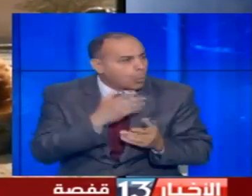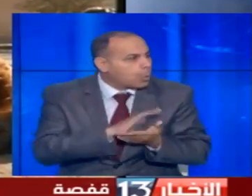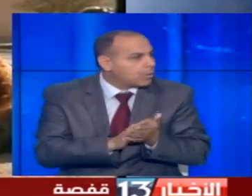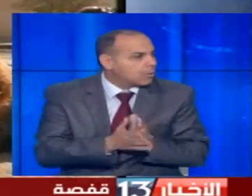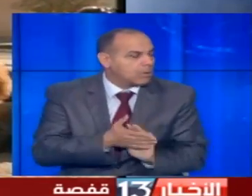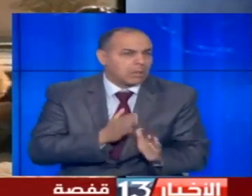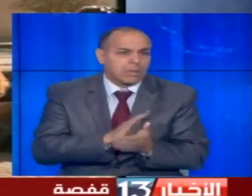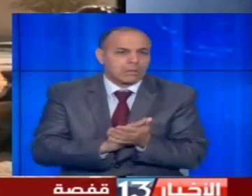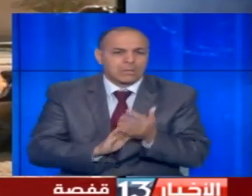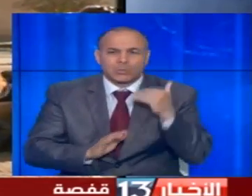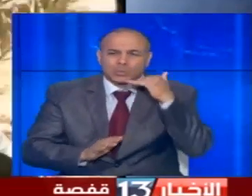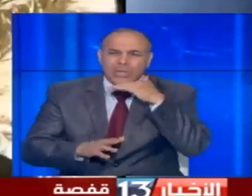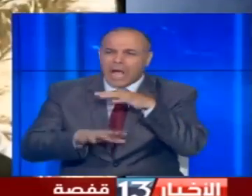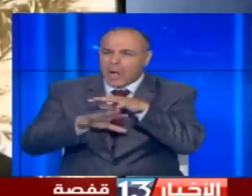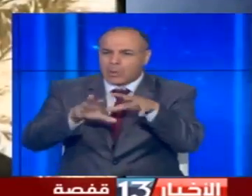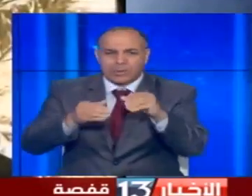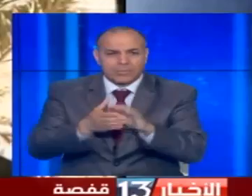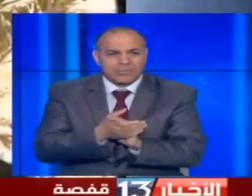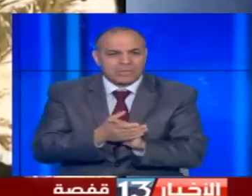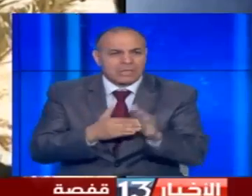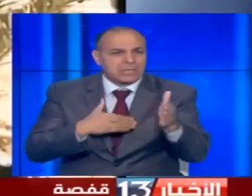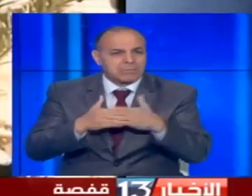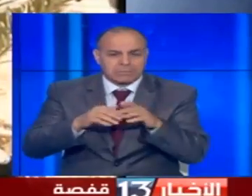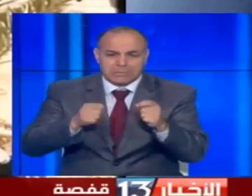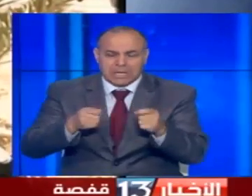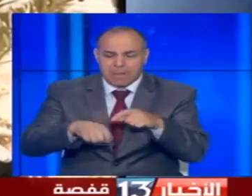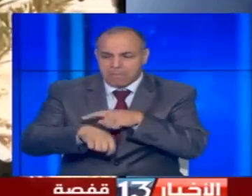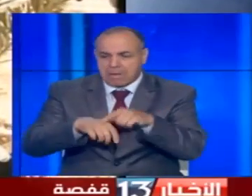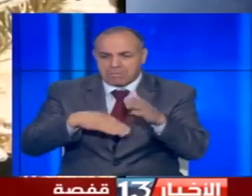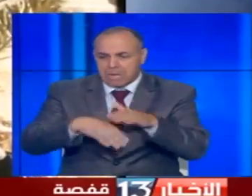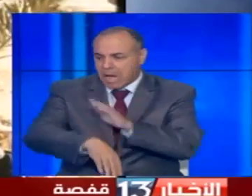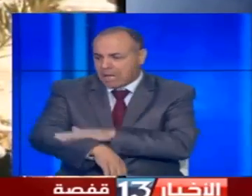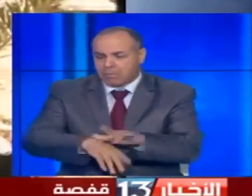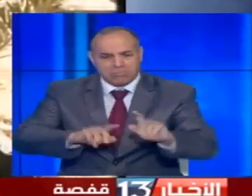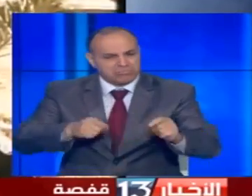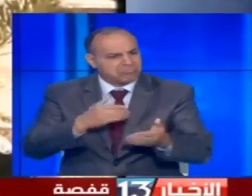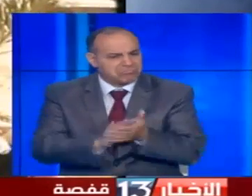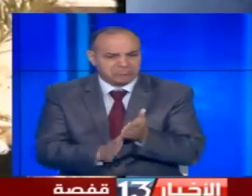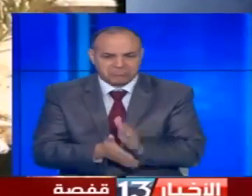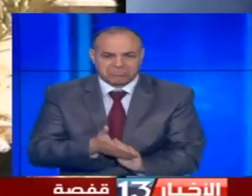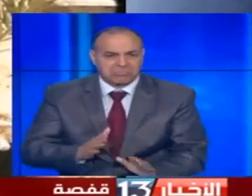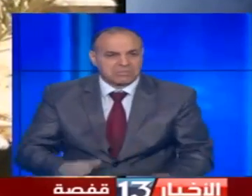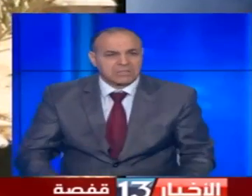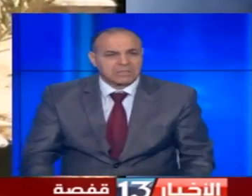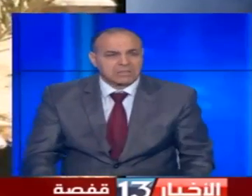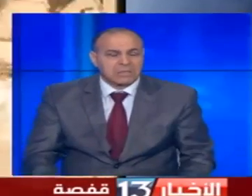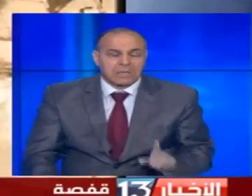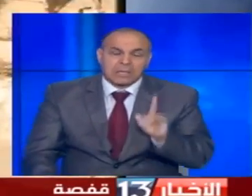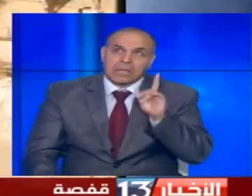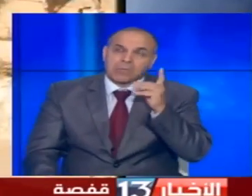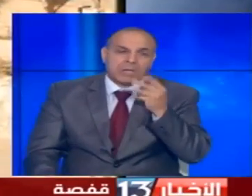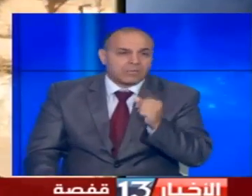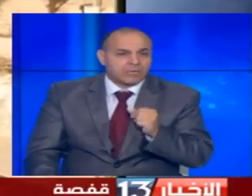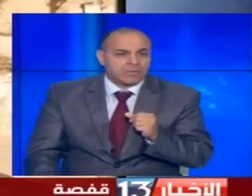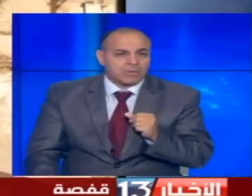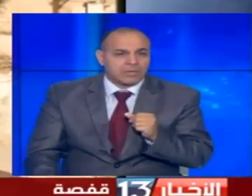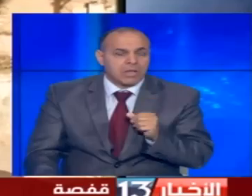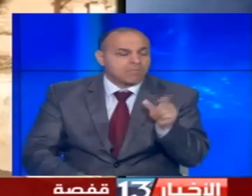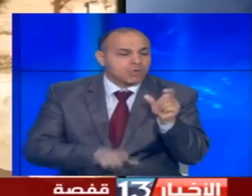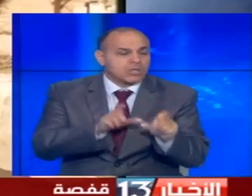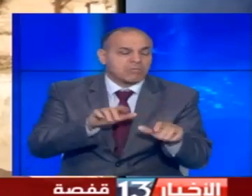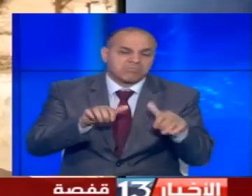حاله يرثى لها حاله مسكره البارك تع البلديه مسكر الخدامه ما تخدم الله يقدر الخير معناها تعطلت مصالح